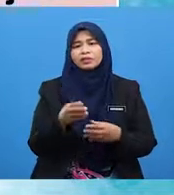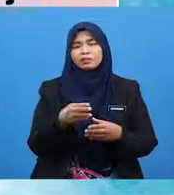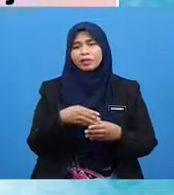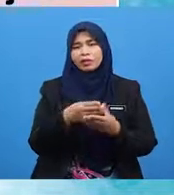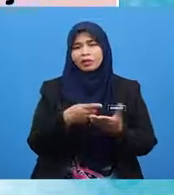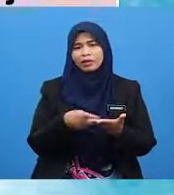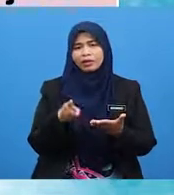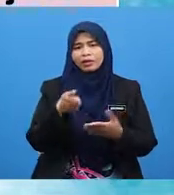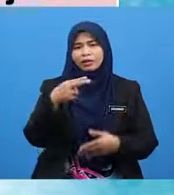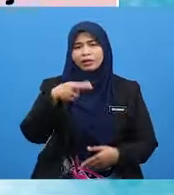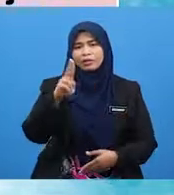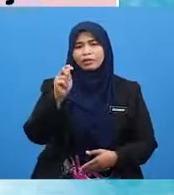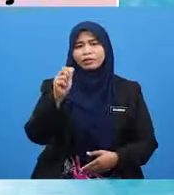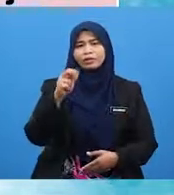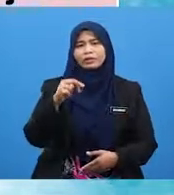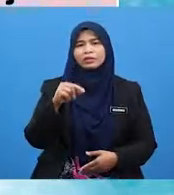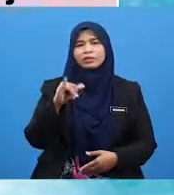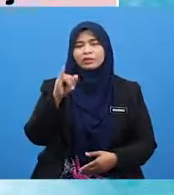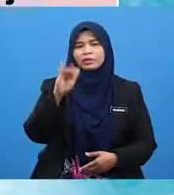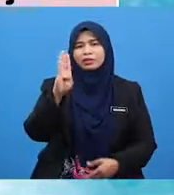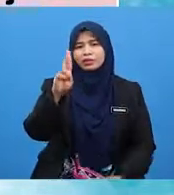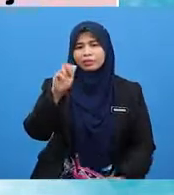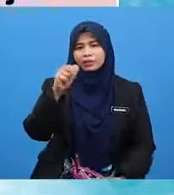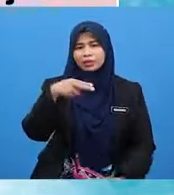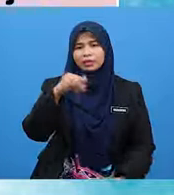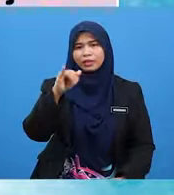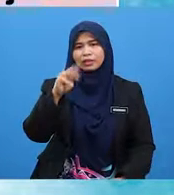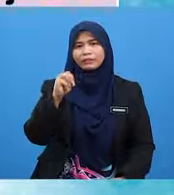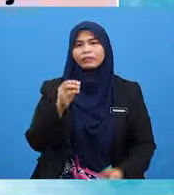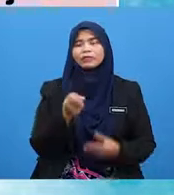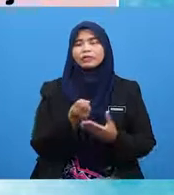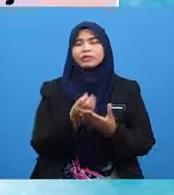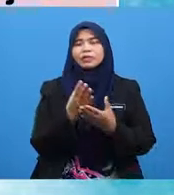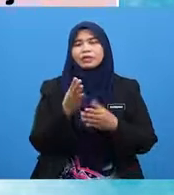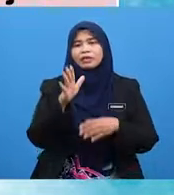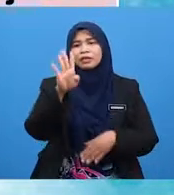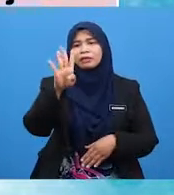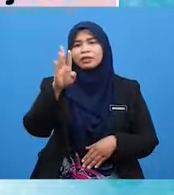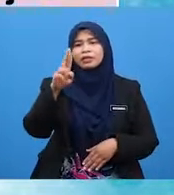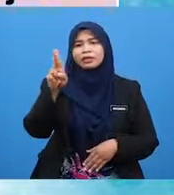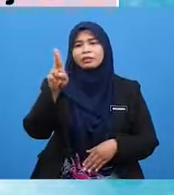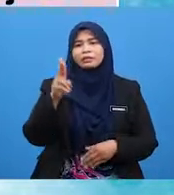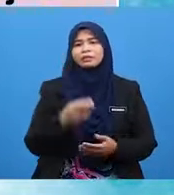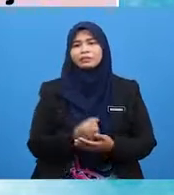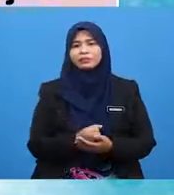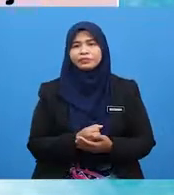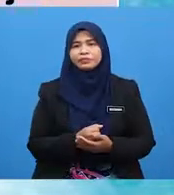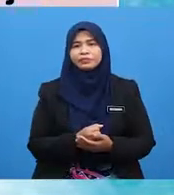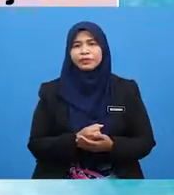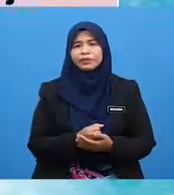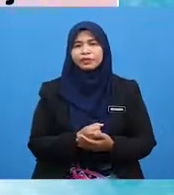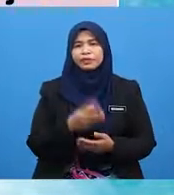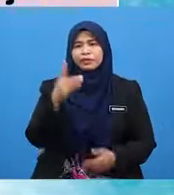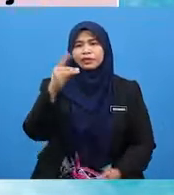bin Uyainah sebanyak 4,000 dirham sehingga Ibrahim bin Uyainah dibebaskan daripada hukuman